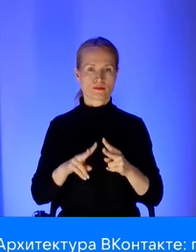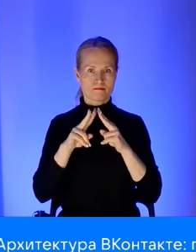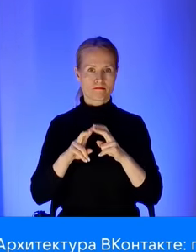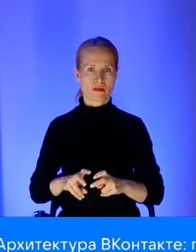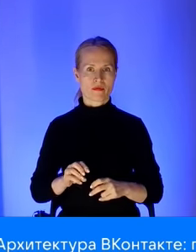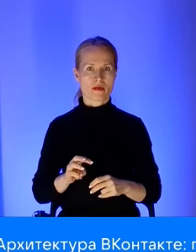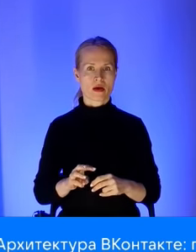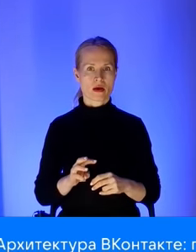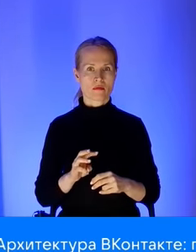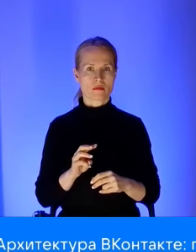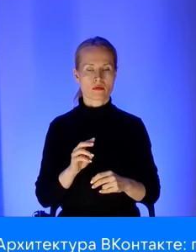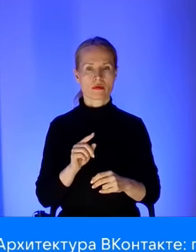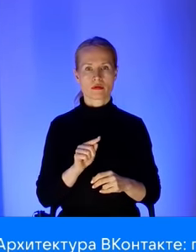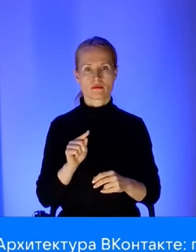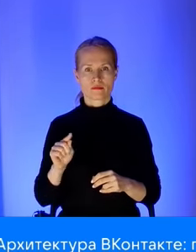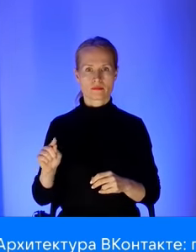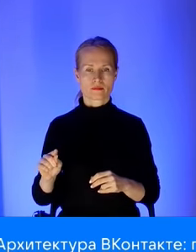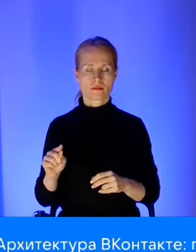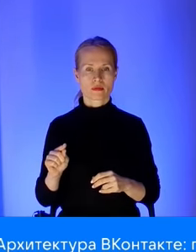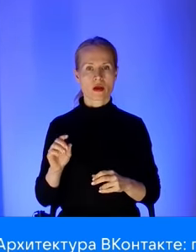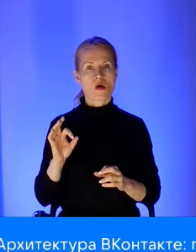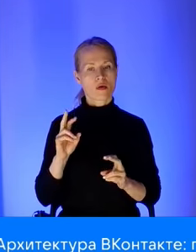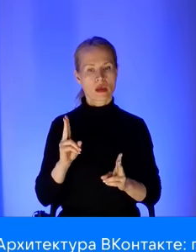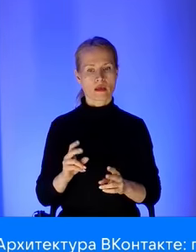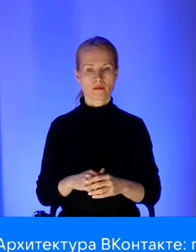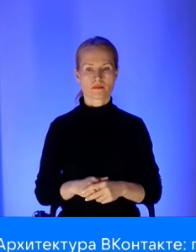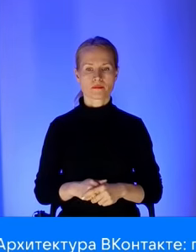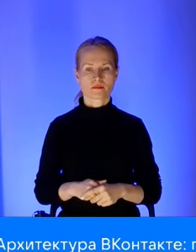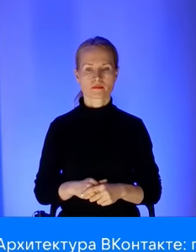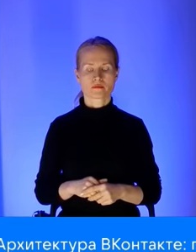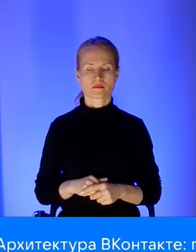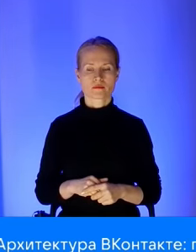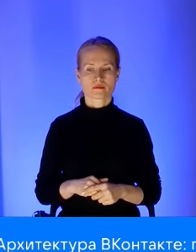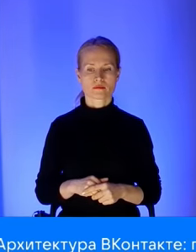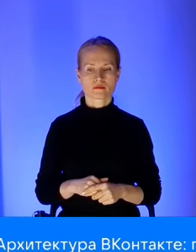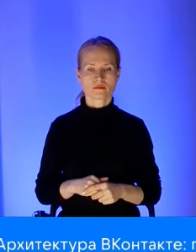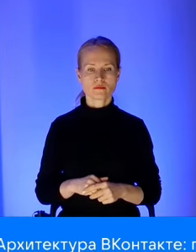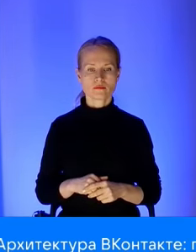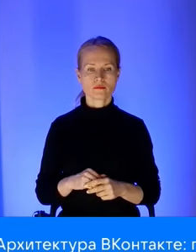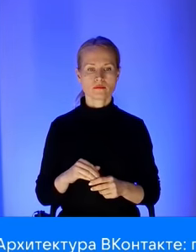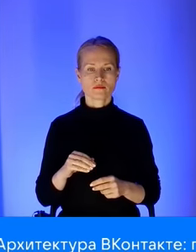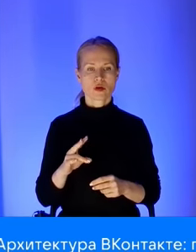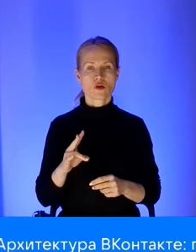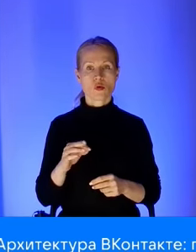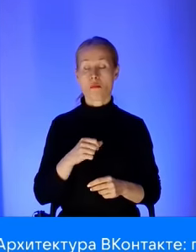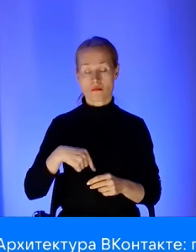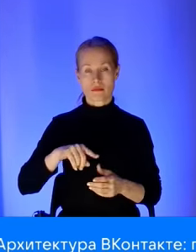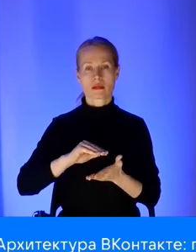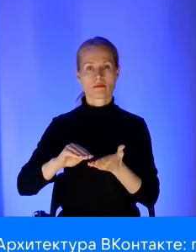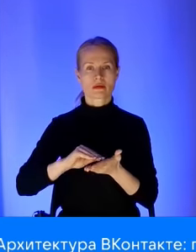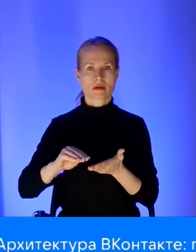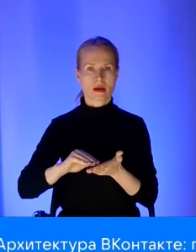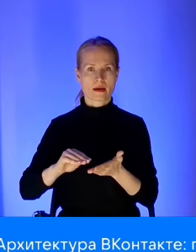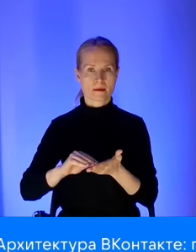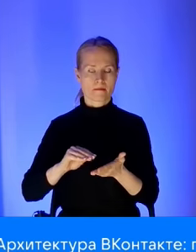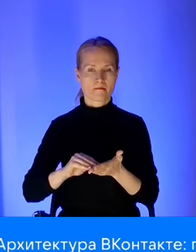на этом сабс Окей но проблема в том что мы написали модель на t+